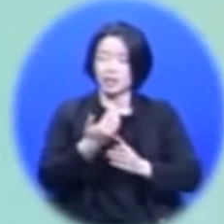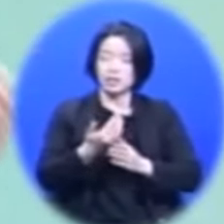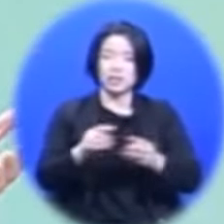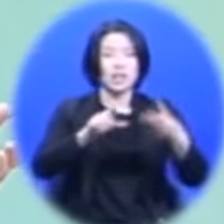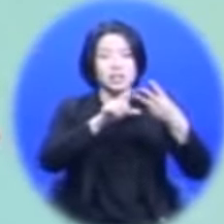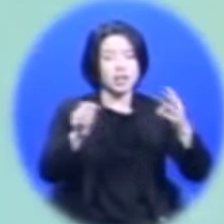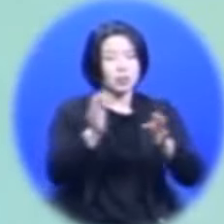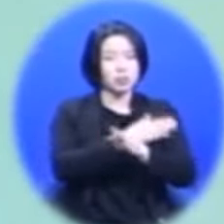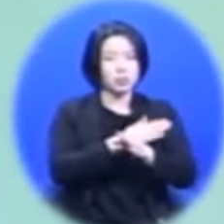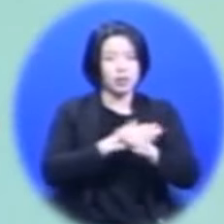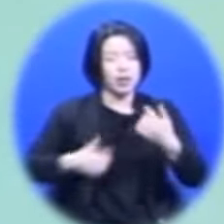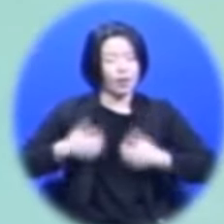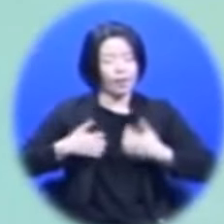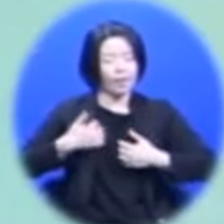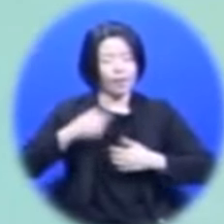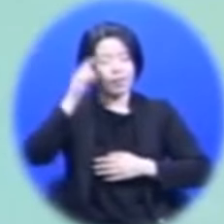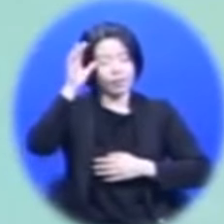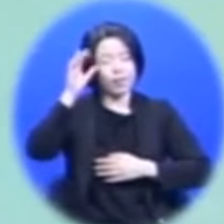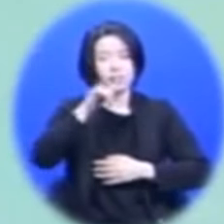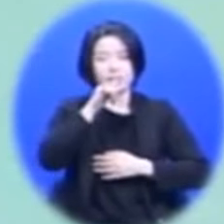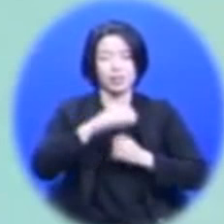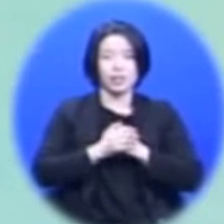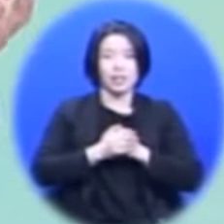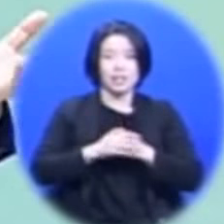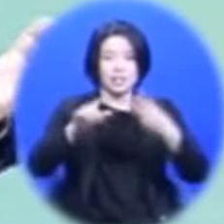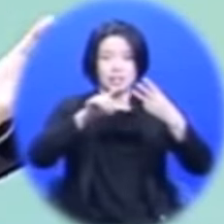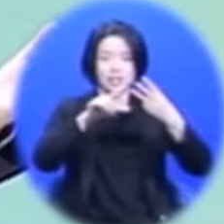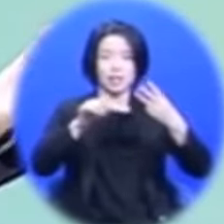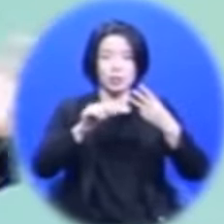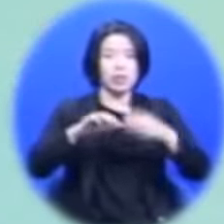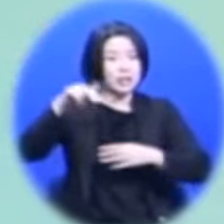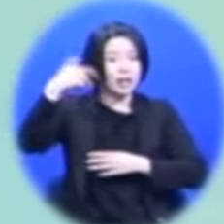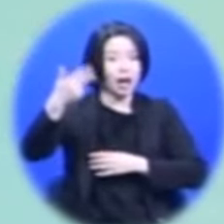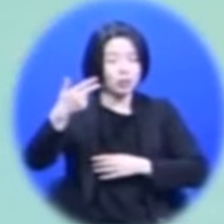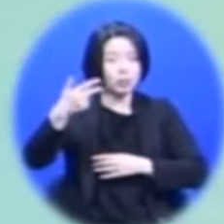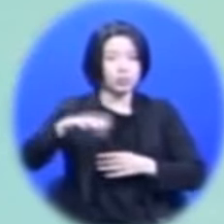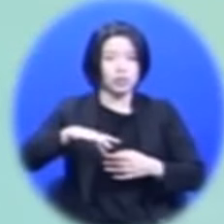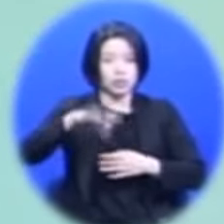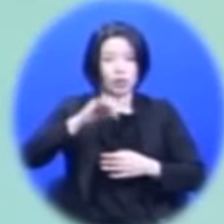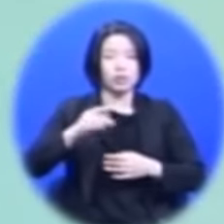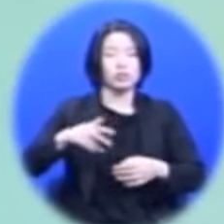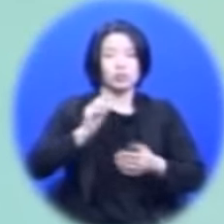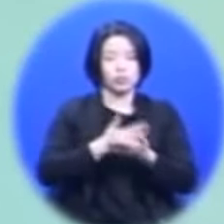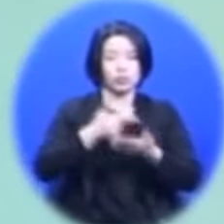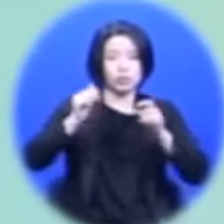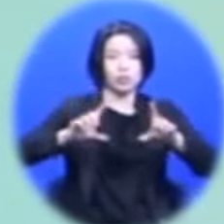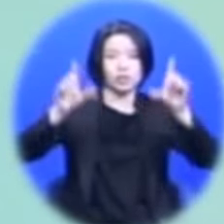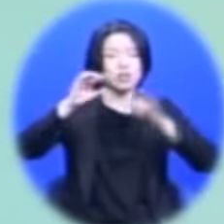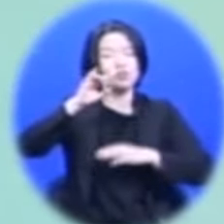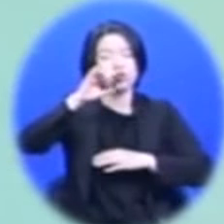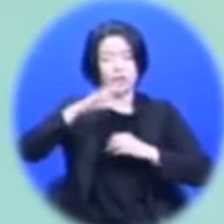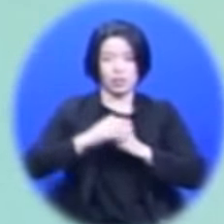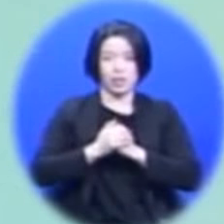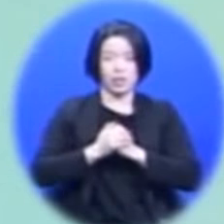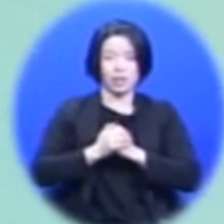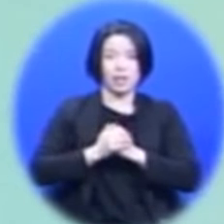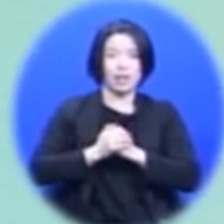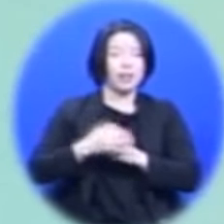3월부터 흥미진진해요. 당장 3월 첫째 주일이 궁금해요. 3월 첫째 주일. 담임